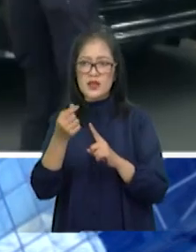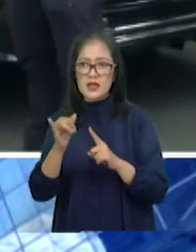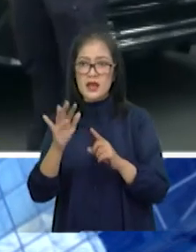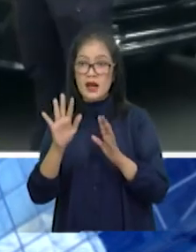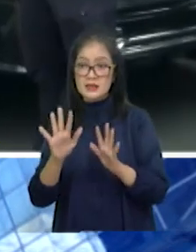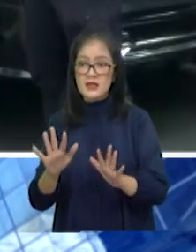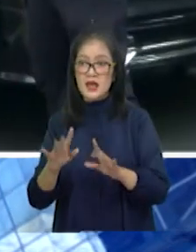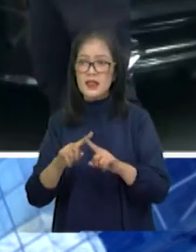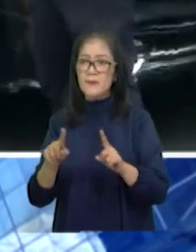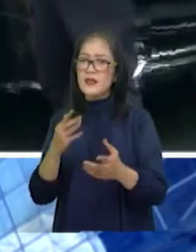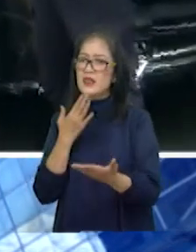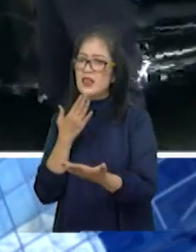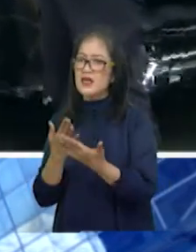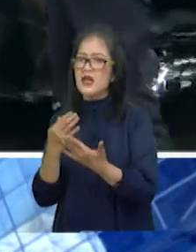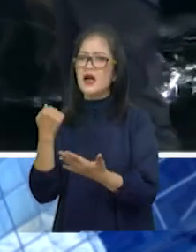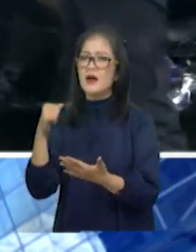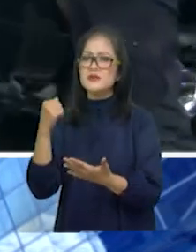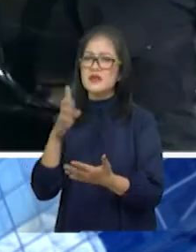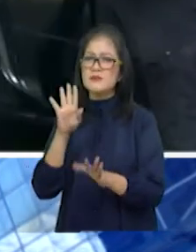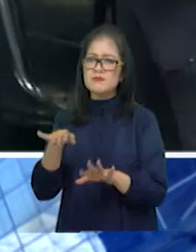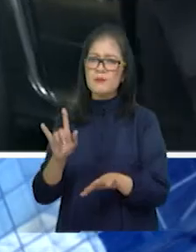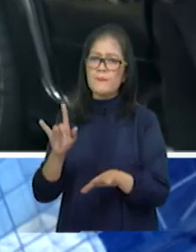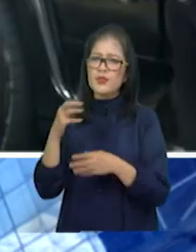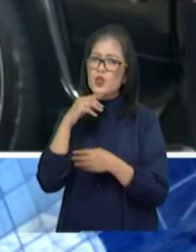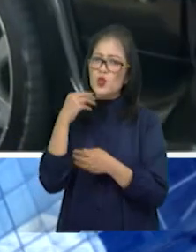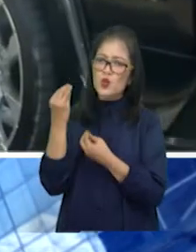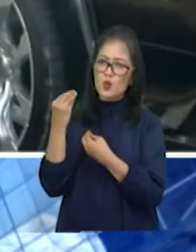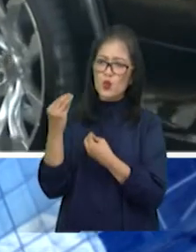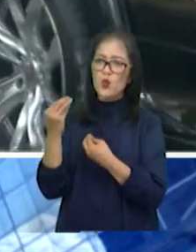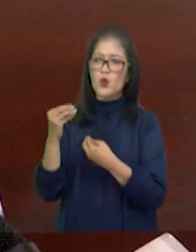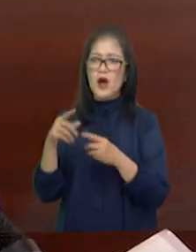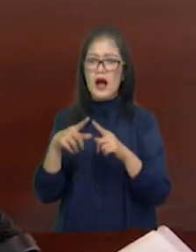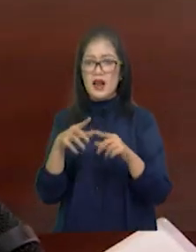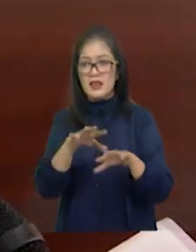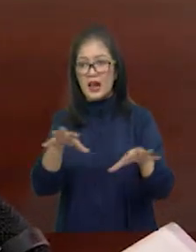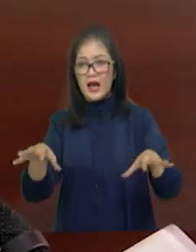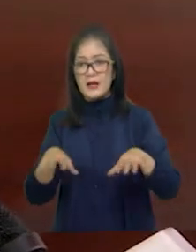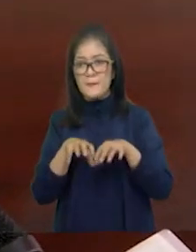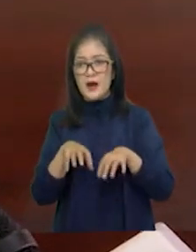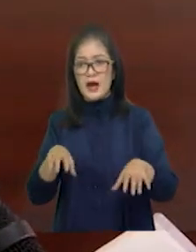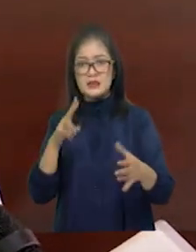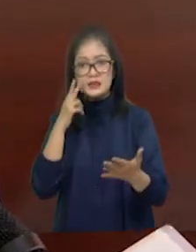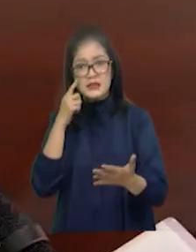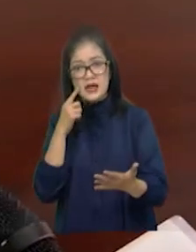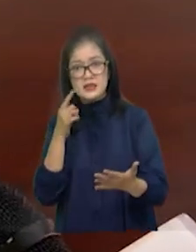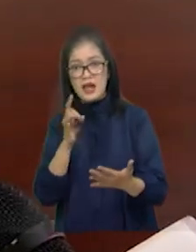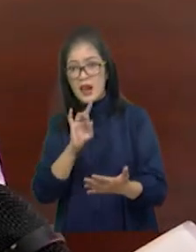itu sampai nanti kita menemukan berbagai bahan-bahan lain, misalnya digital forensik,